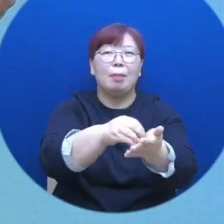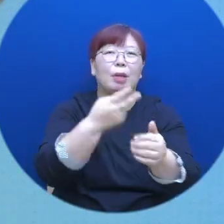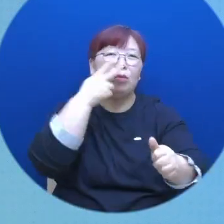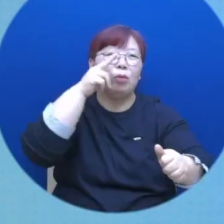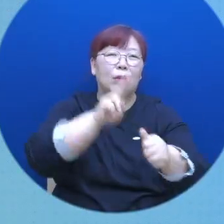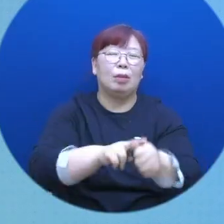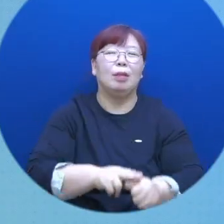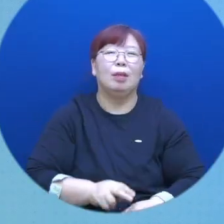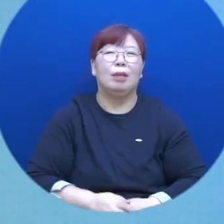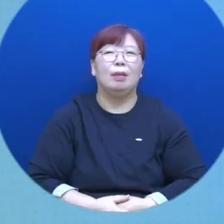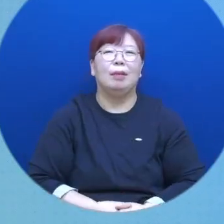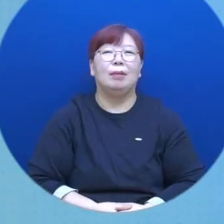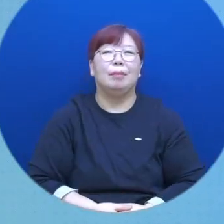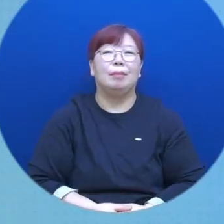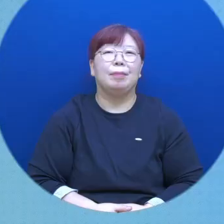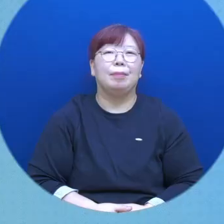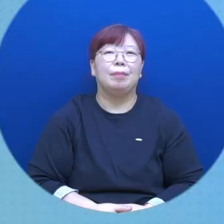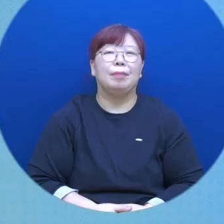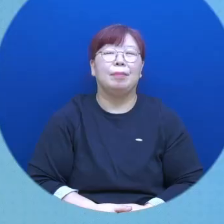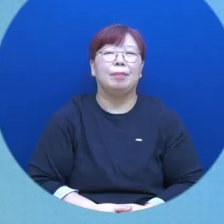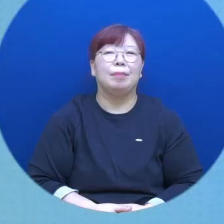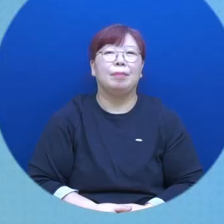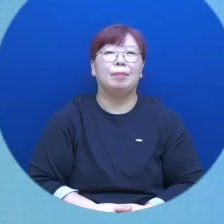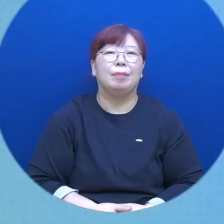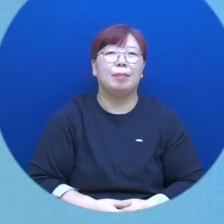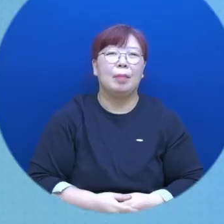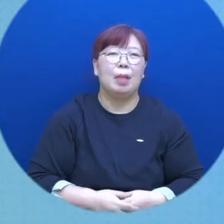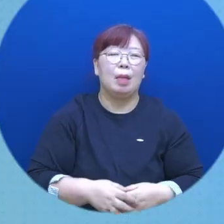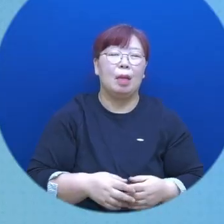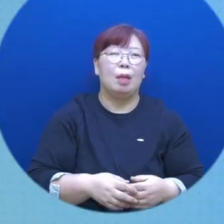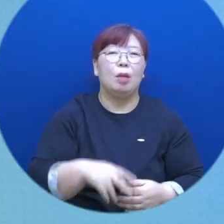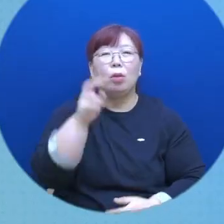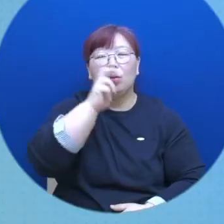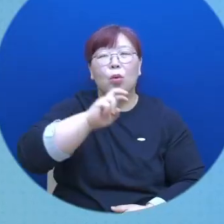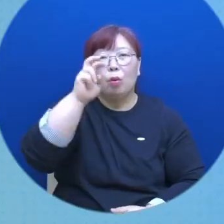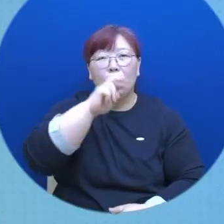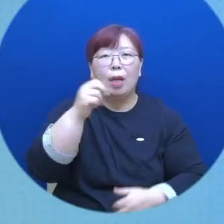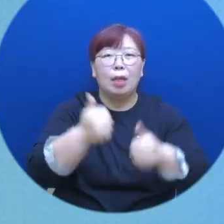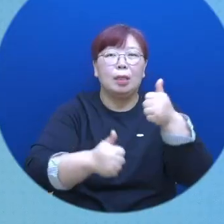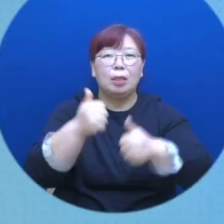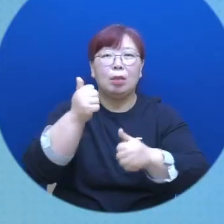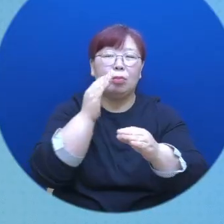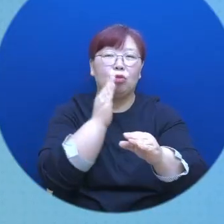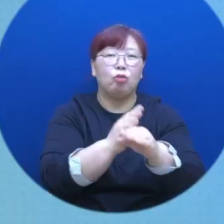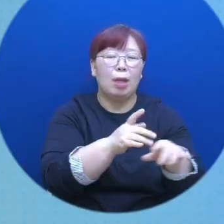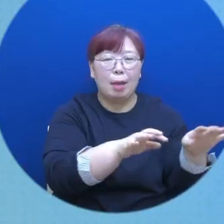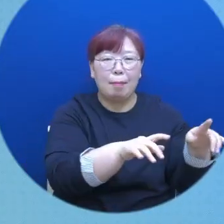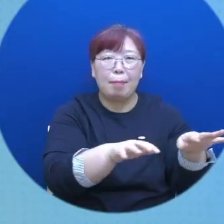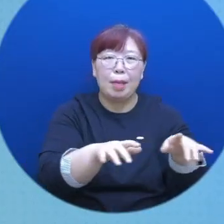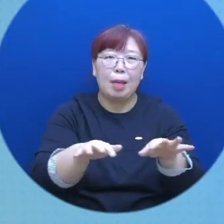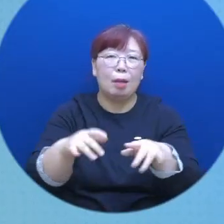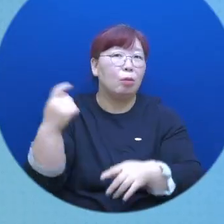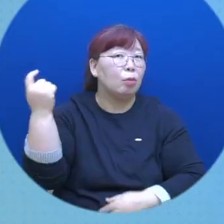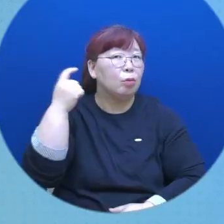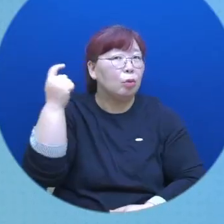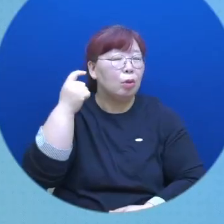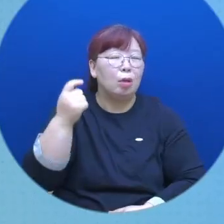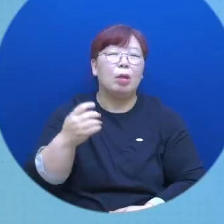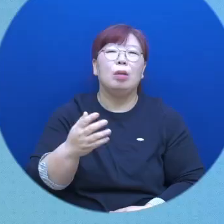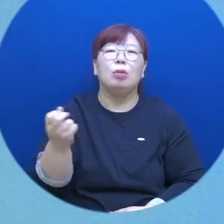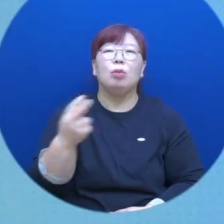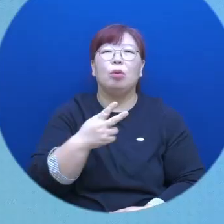실기시험이에요. 악보를 가지고 시험을 보는데 피아노 소리와